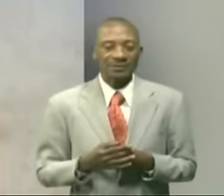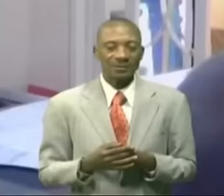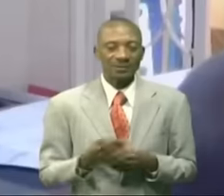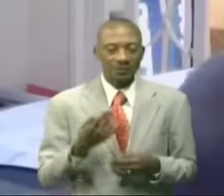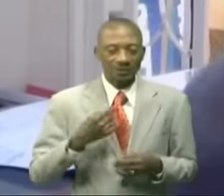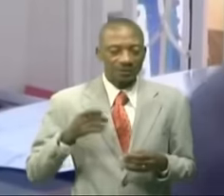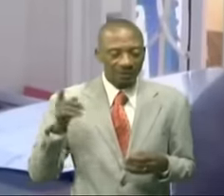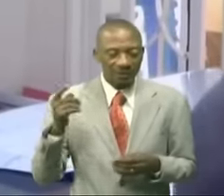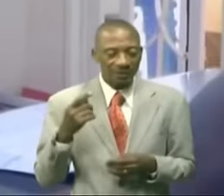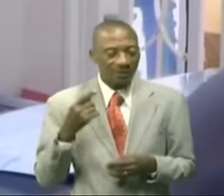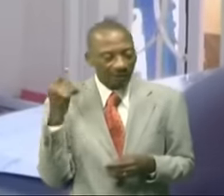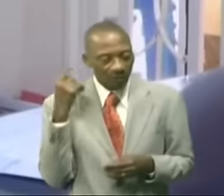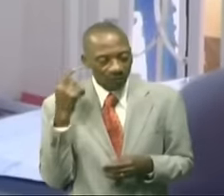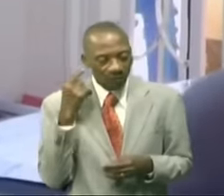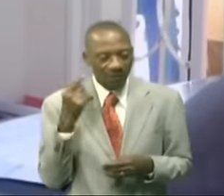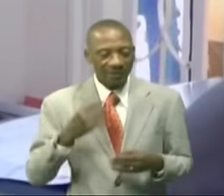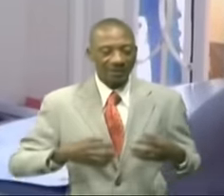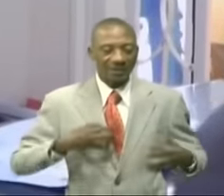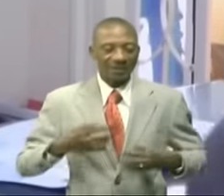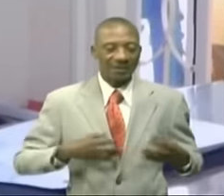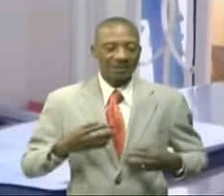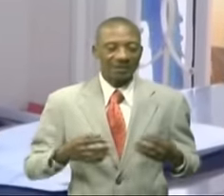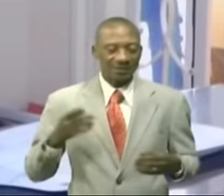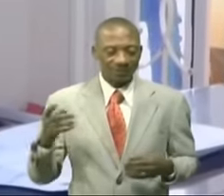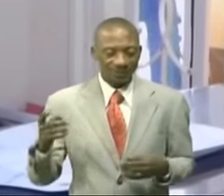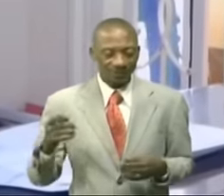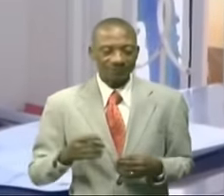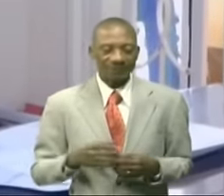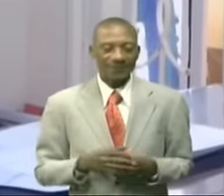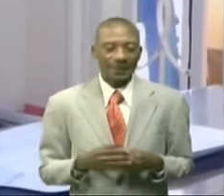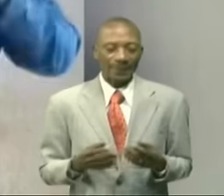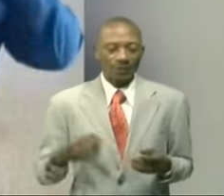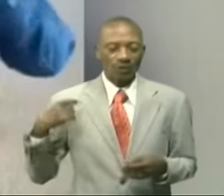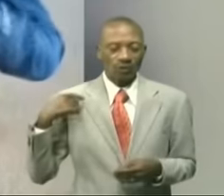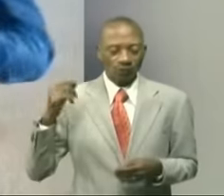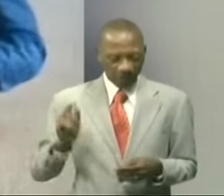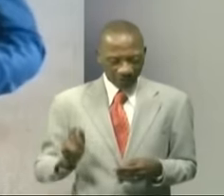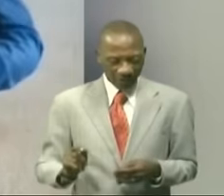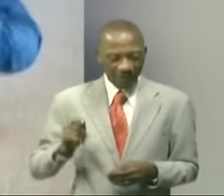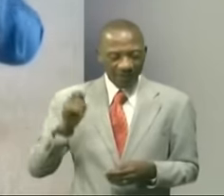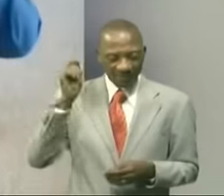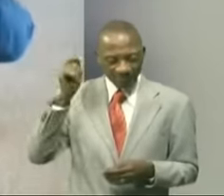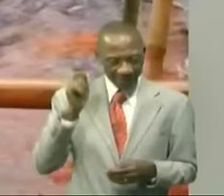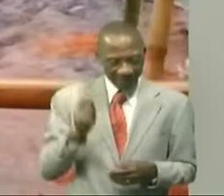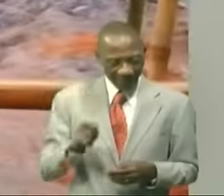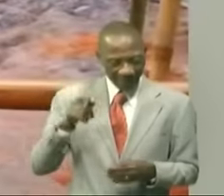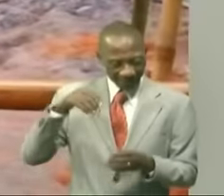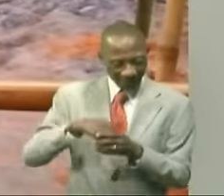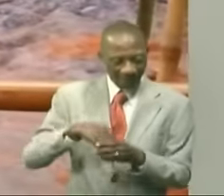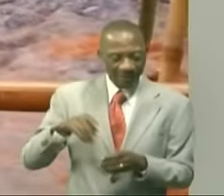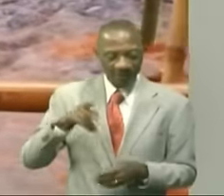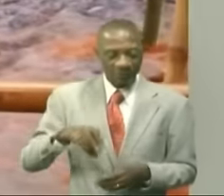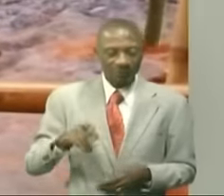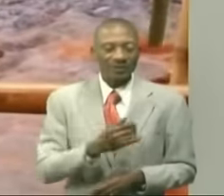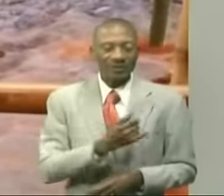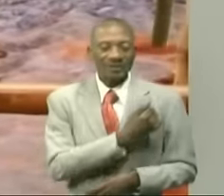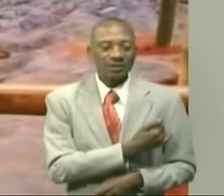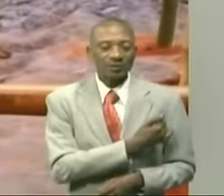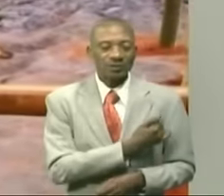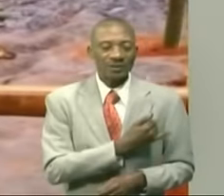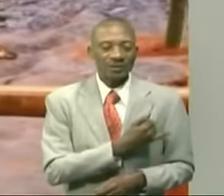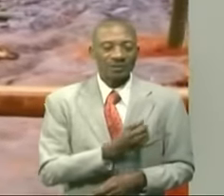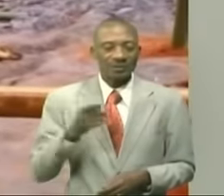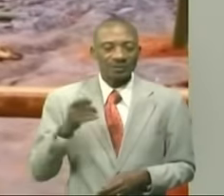son excellence monsieur le gouverneur militaire de Litouri toutes les barrières